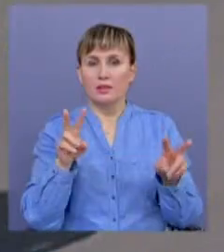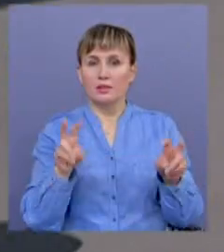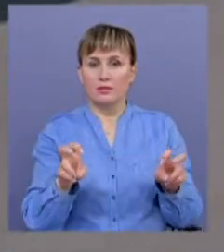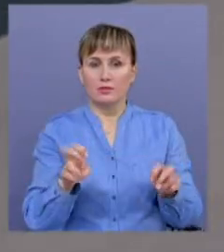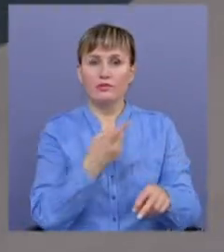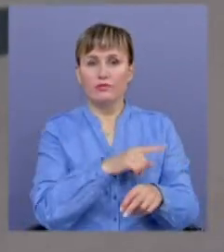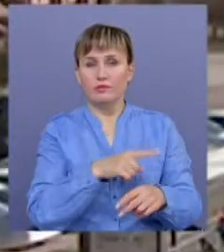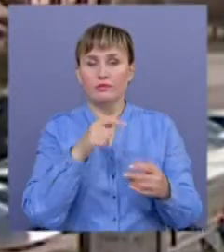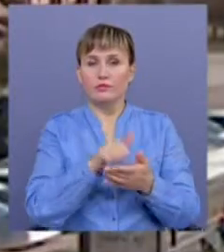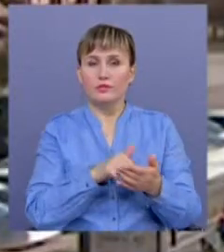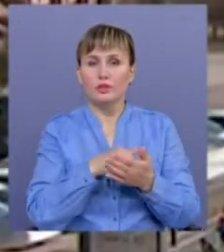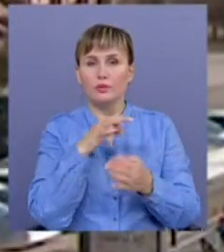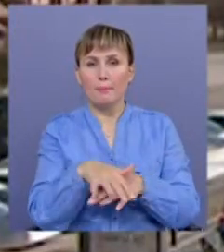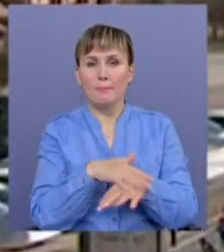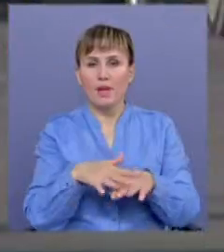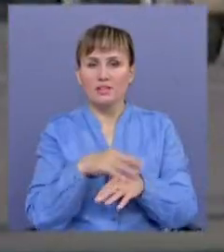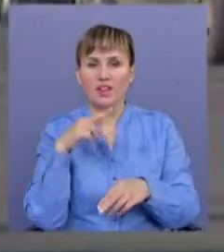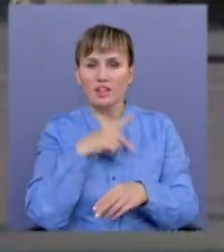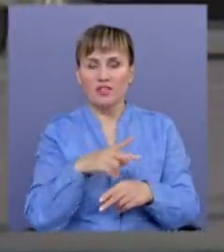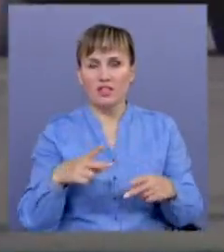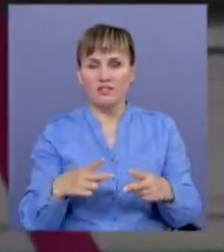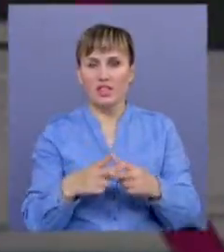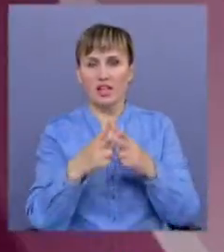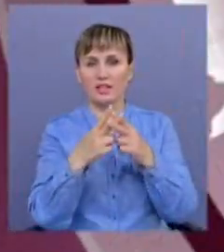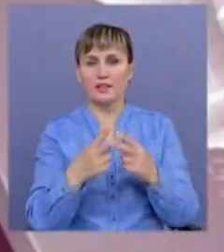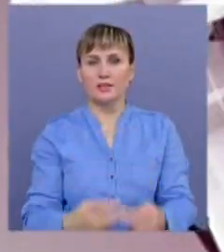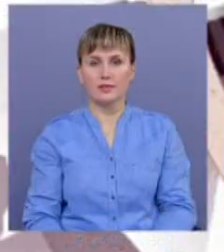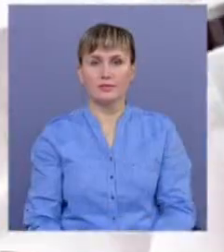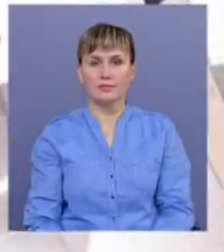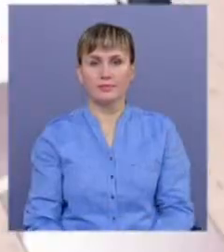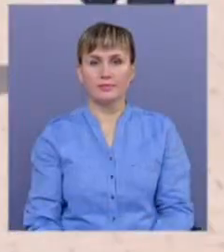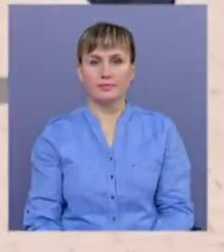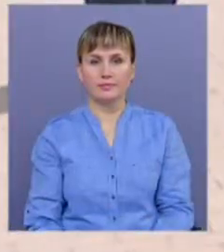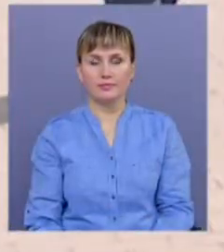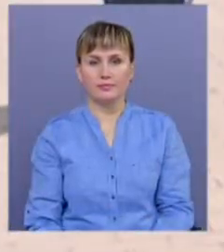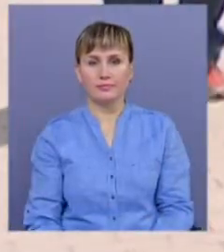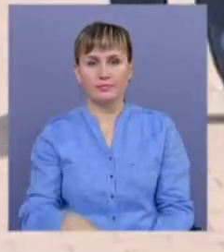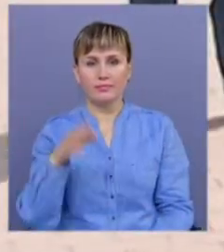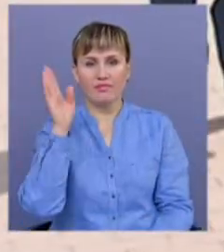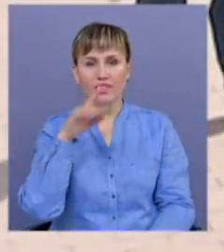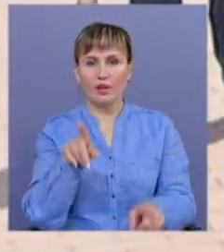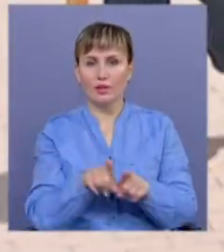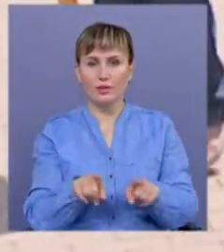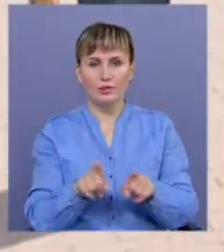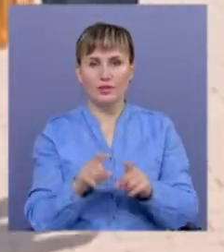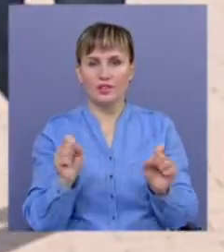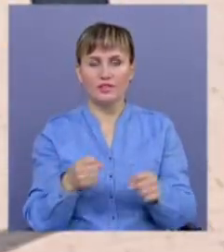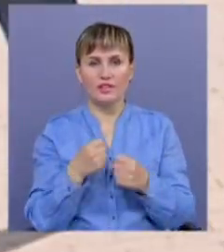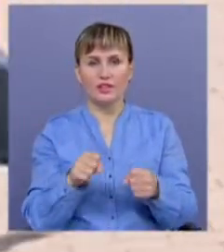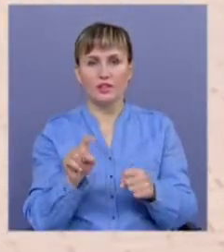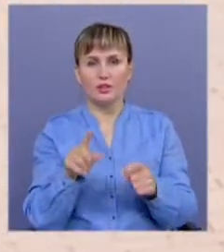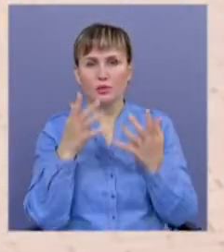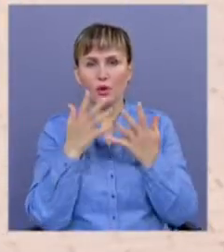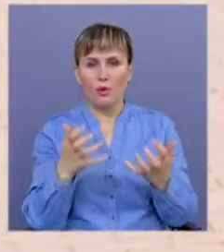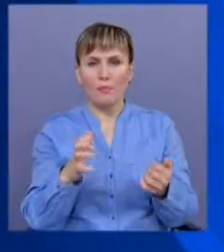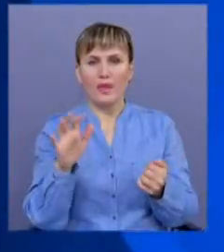Санэпидемиологи озвучили причины массового отравления в столице. Вода тоже невыносимая, она очень, даже темная